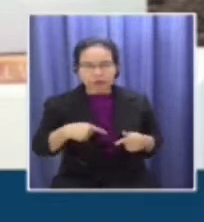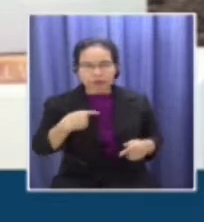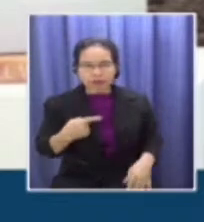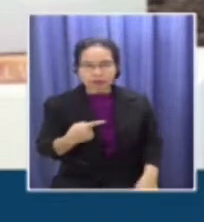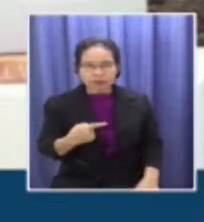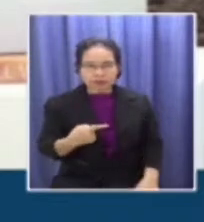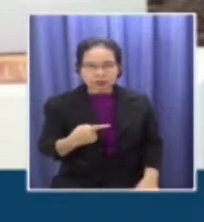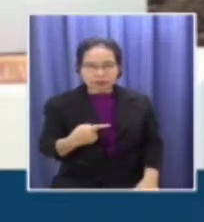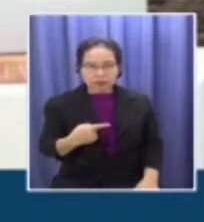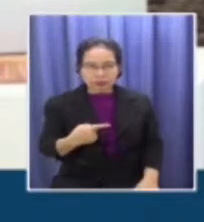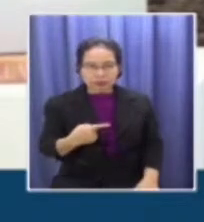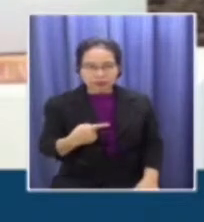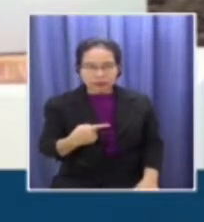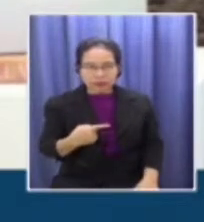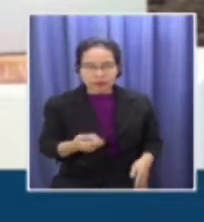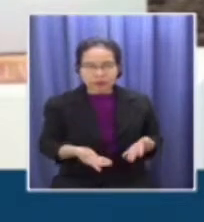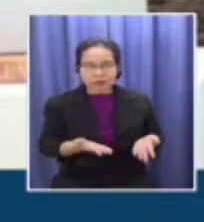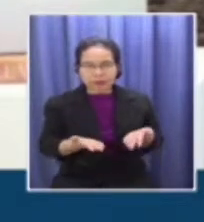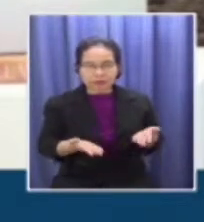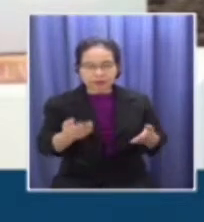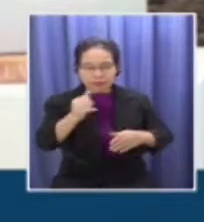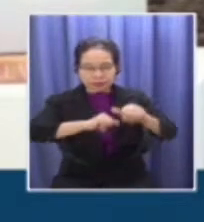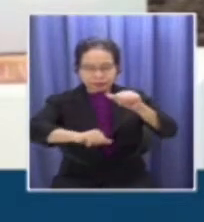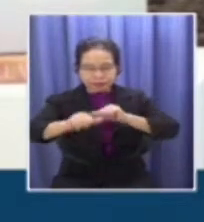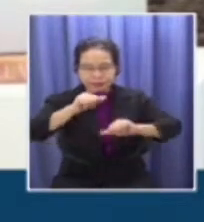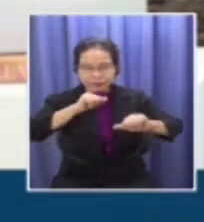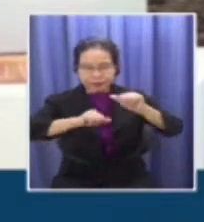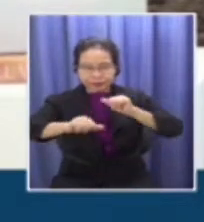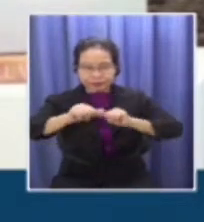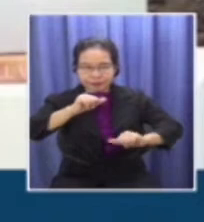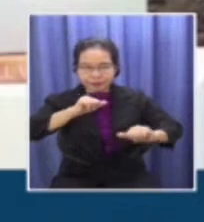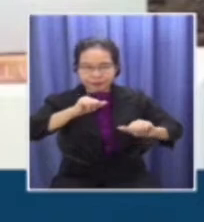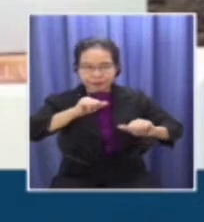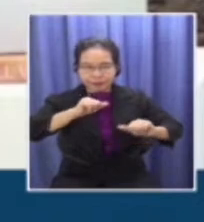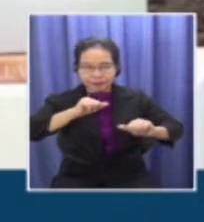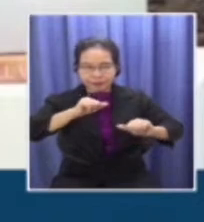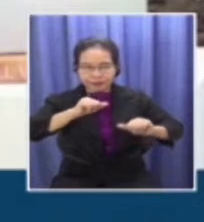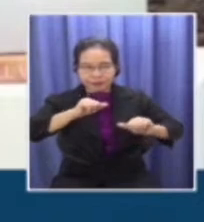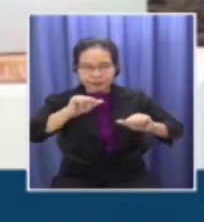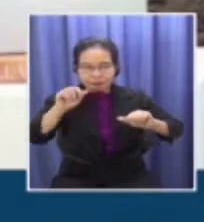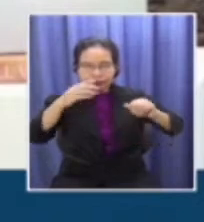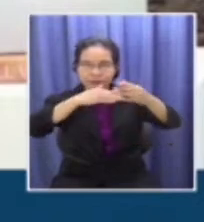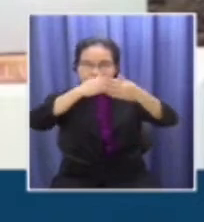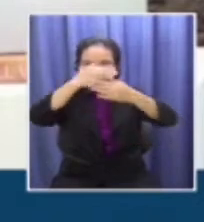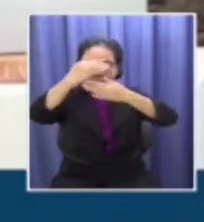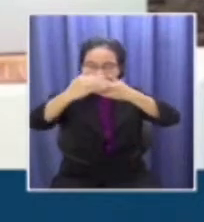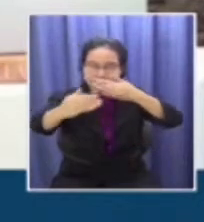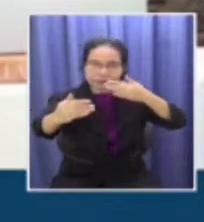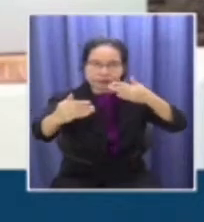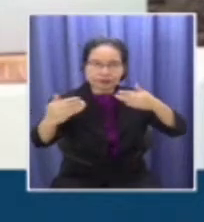anaasɛ ɛtra yɛn nsoroma yi anaasɛ owia yi.